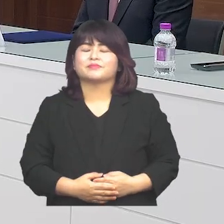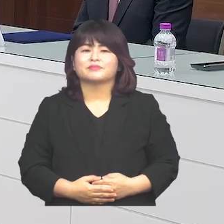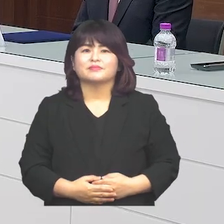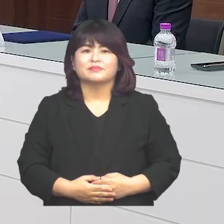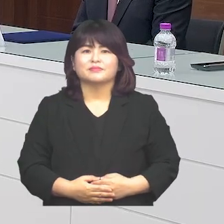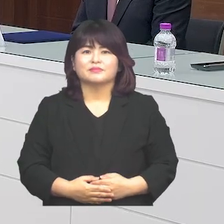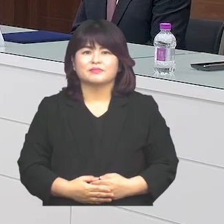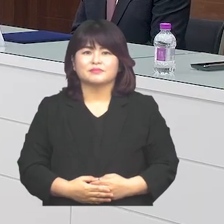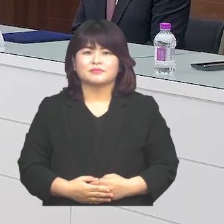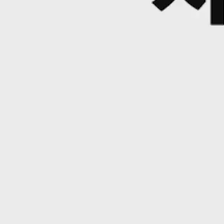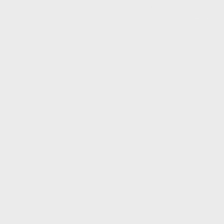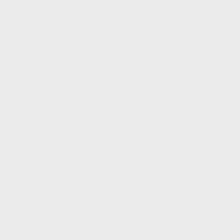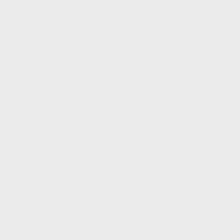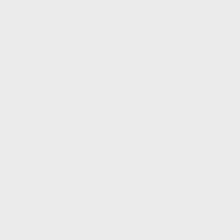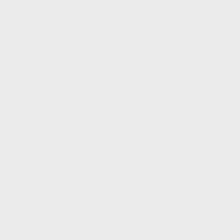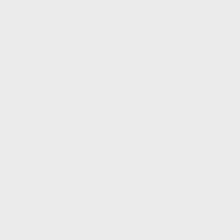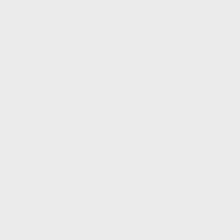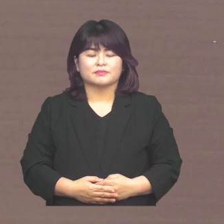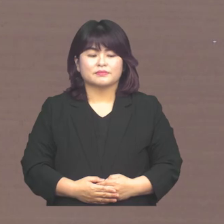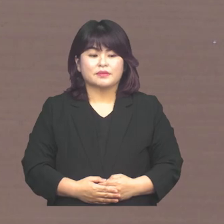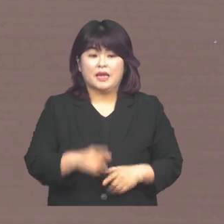됩니다.